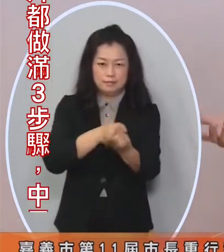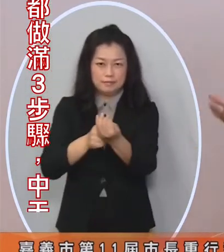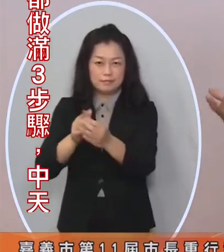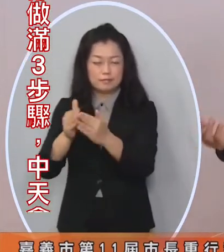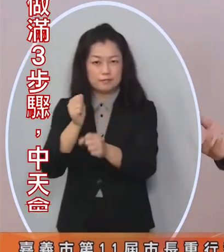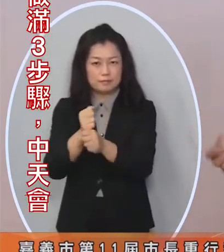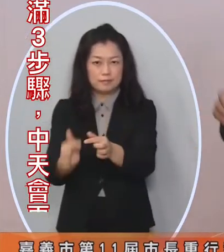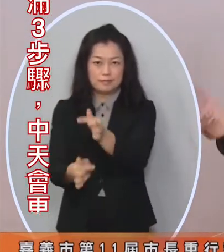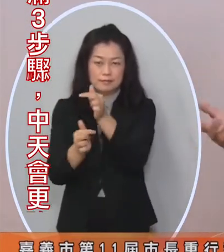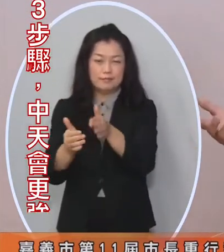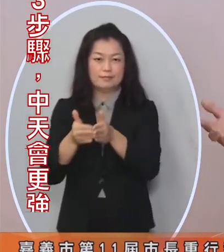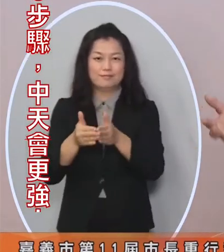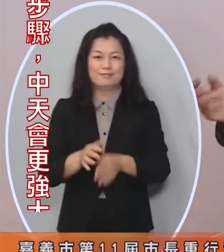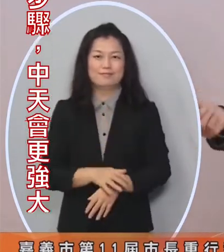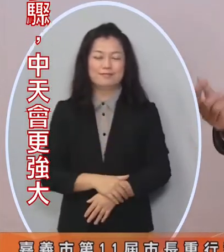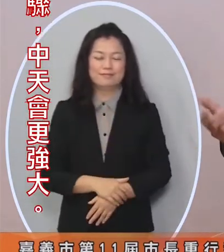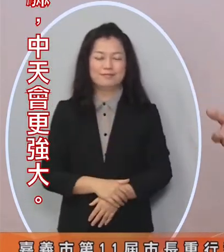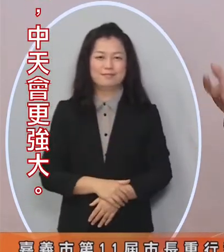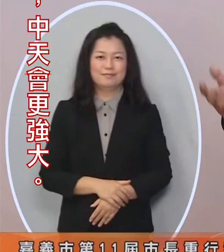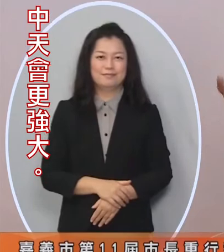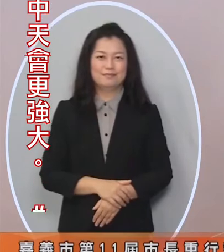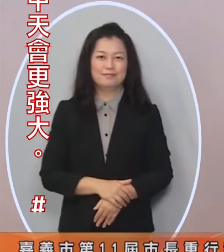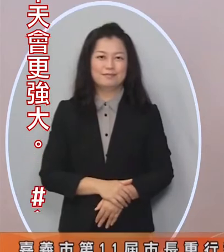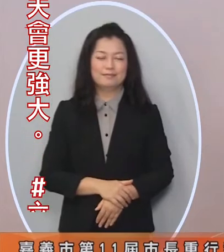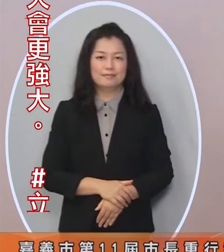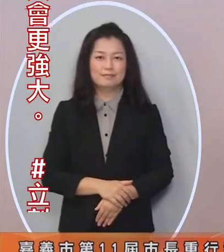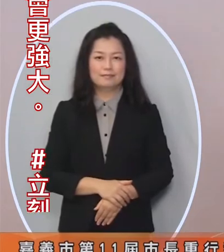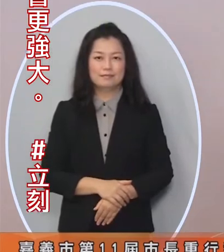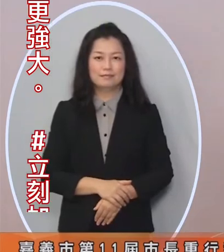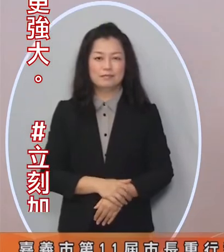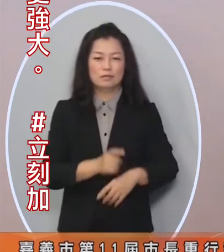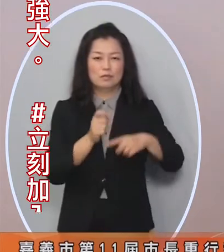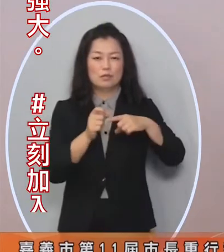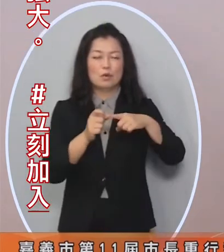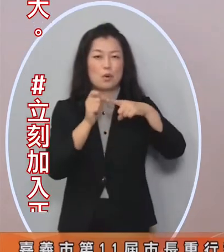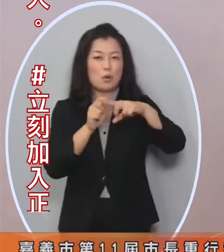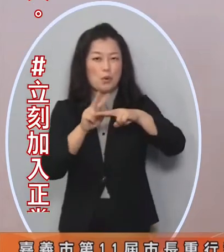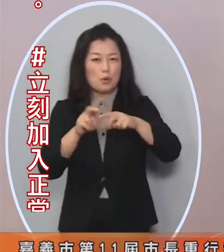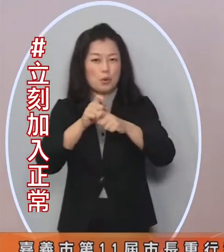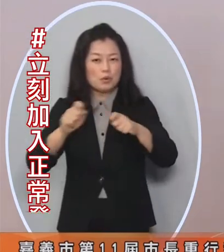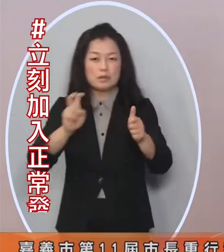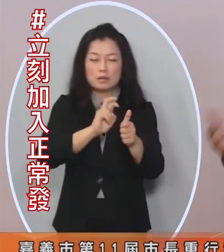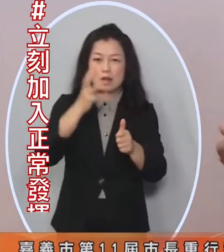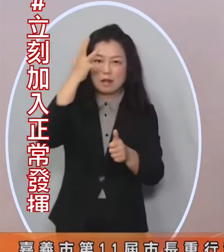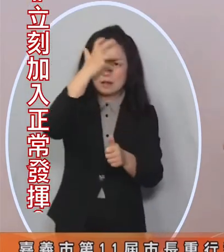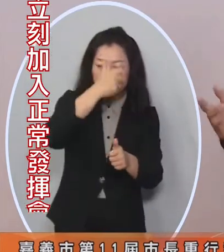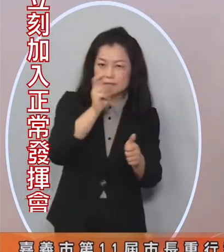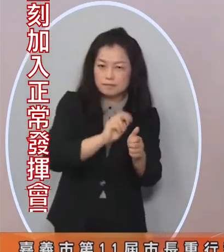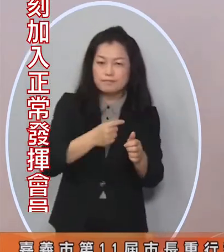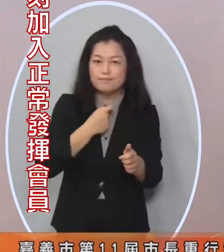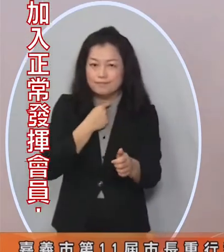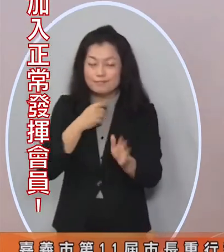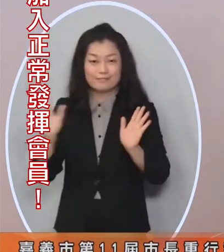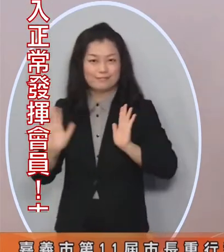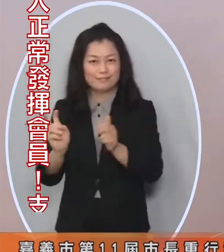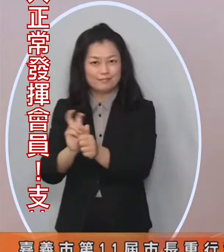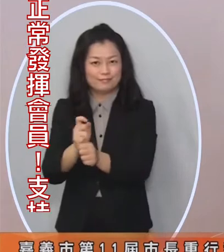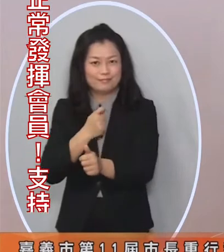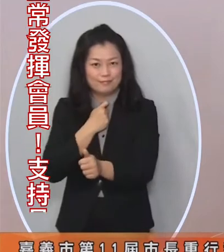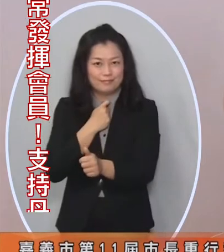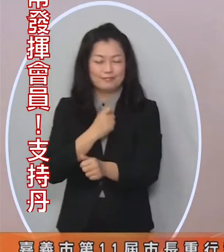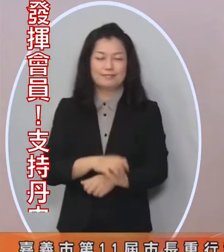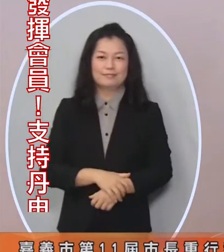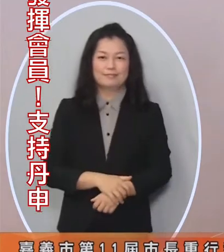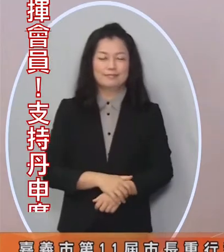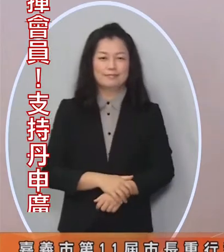吼、哦！啊，我拢讲了，吼、哦，就讲公共长照有无啊？照顾老啊，照顾小社吼，啊，卖